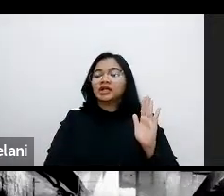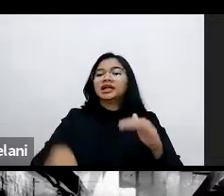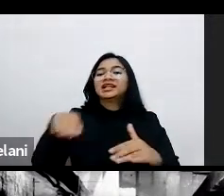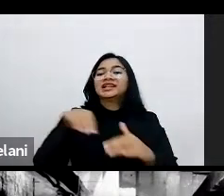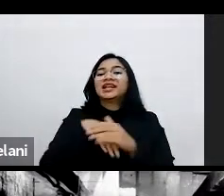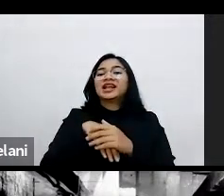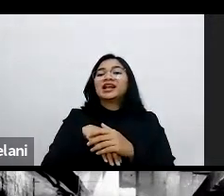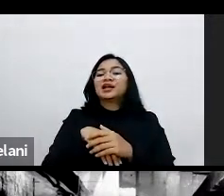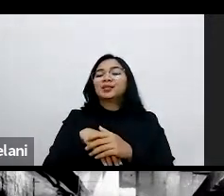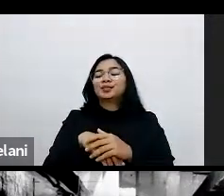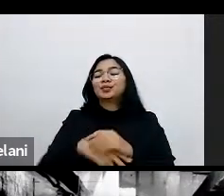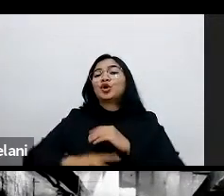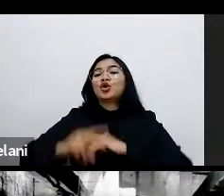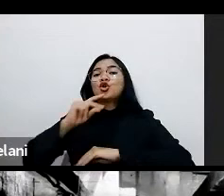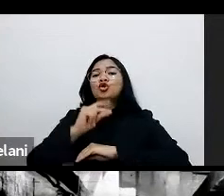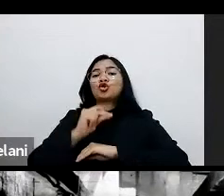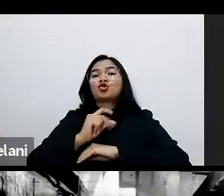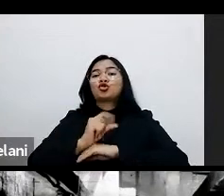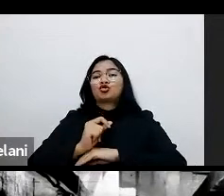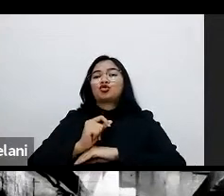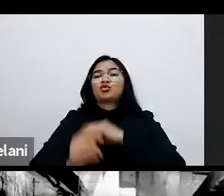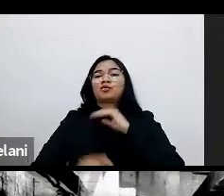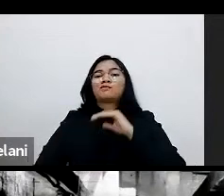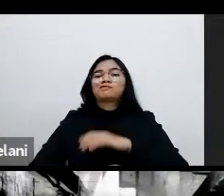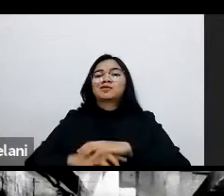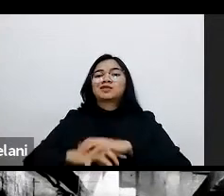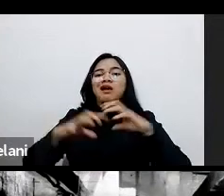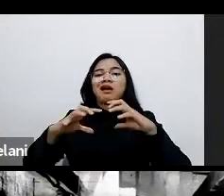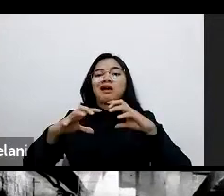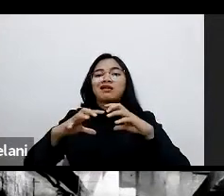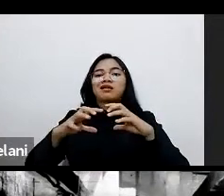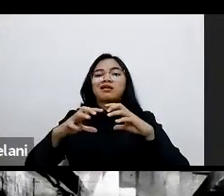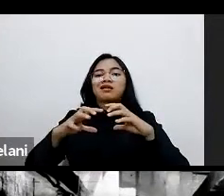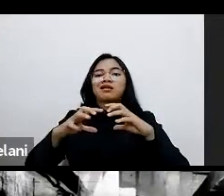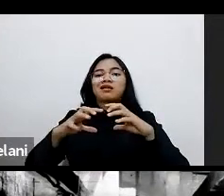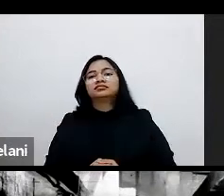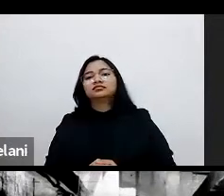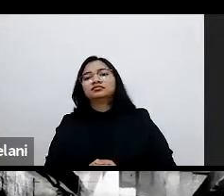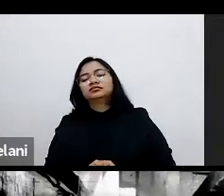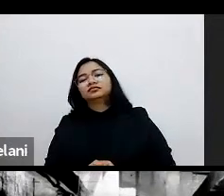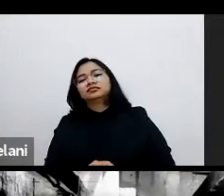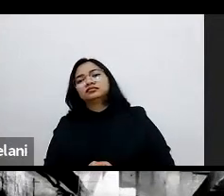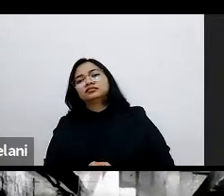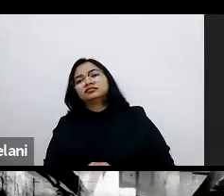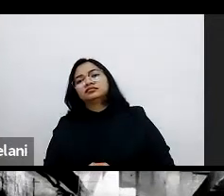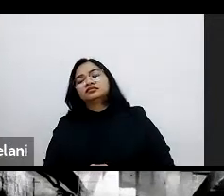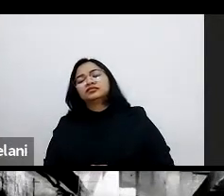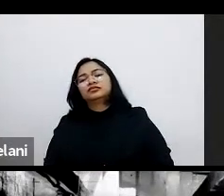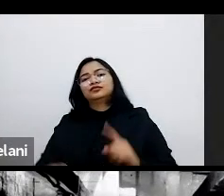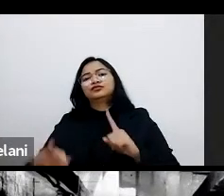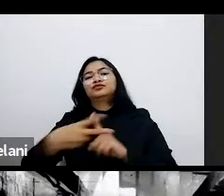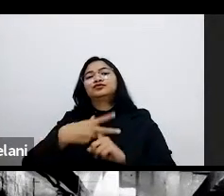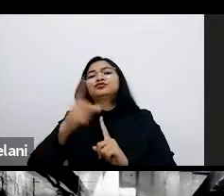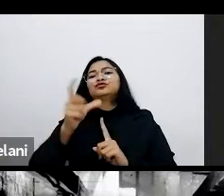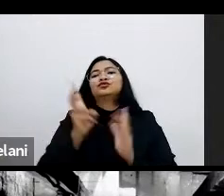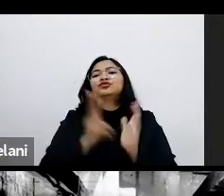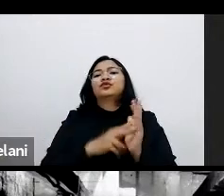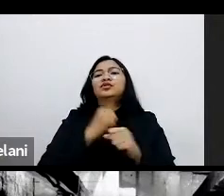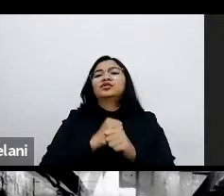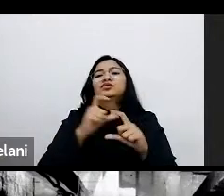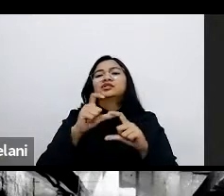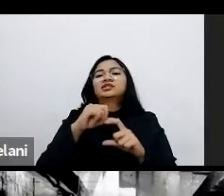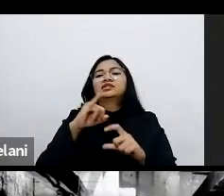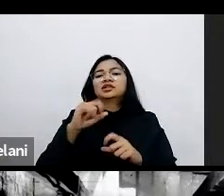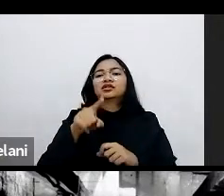Guru Besar sebenarnya ya. Dan di dalamnya situ juga Dewan Guru Besar fungsinya sebenarnya itu adalah